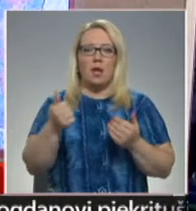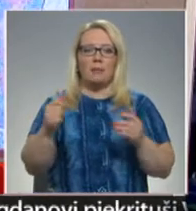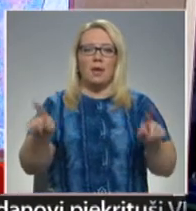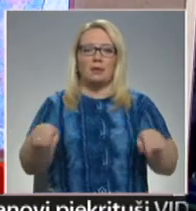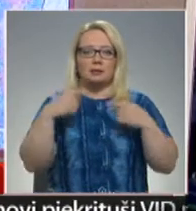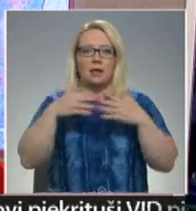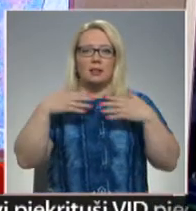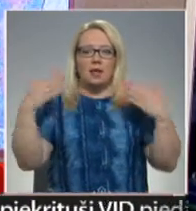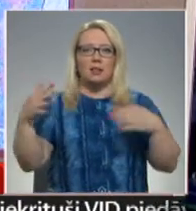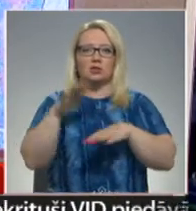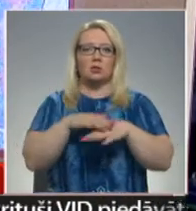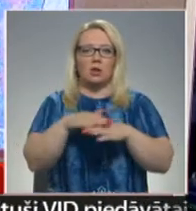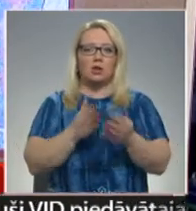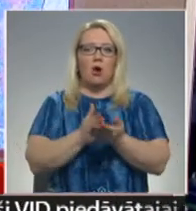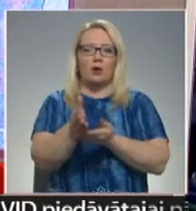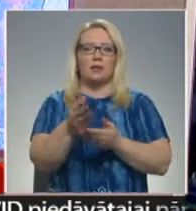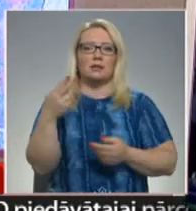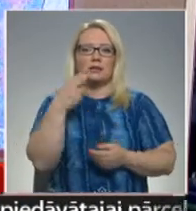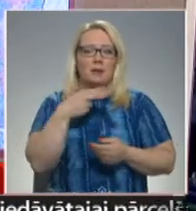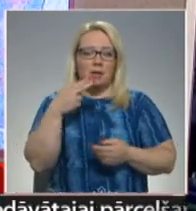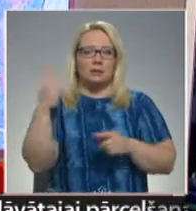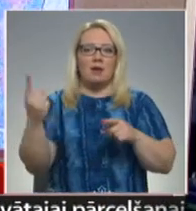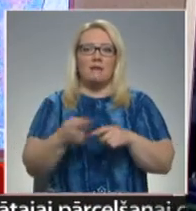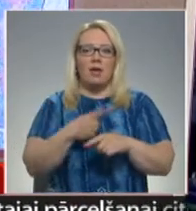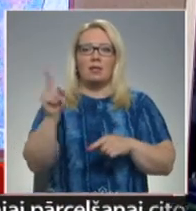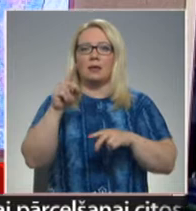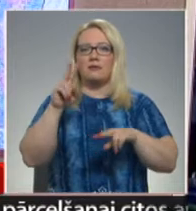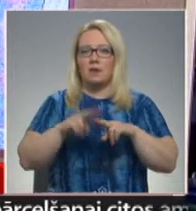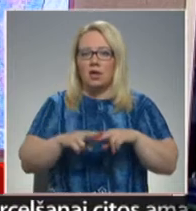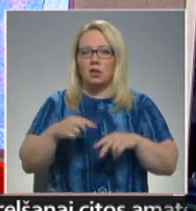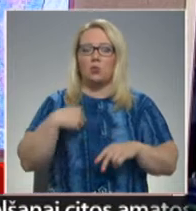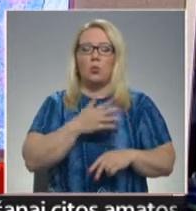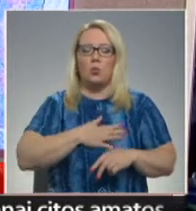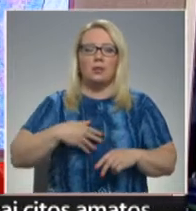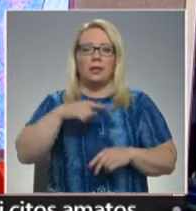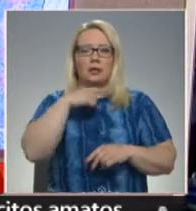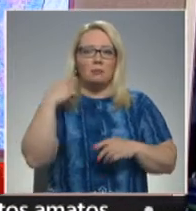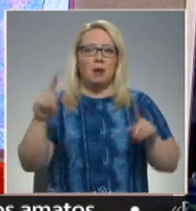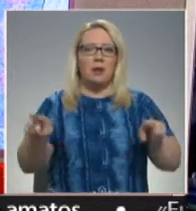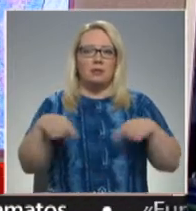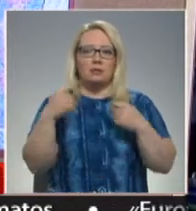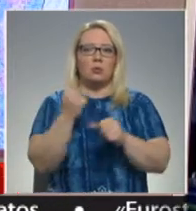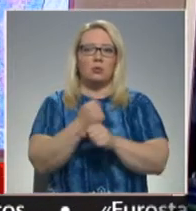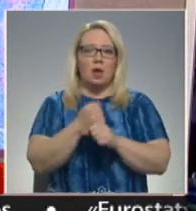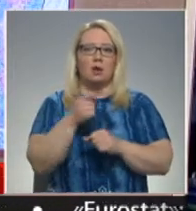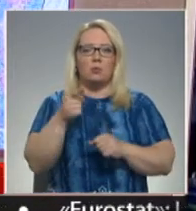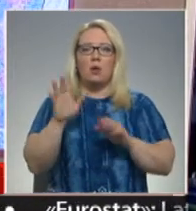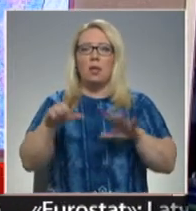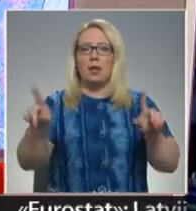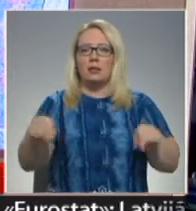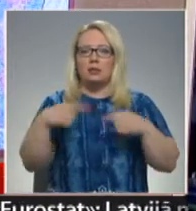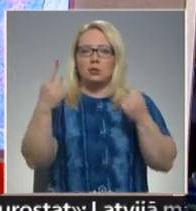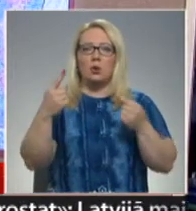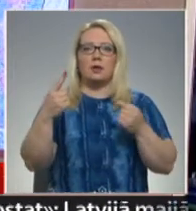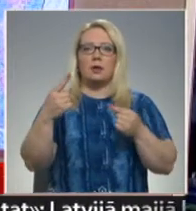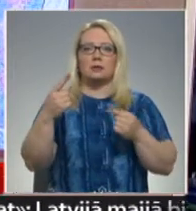uz tirgu orientētās saimniecības, bet vēl ir vieta, un mēs ļoti gribam attīstīt un daram to, lai attīstītos